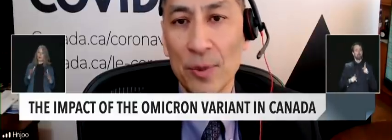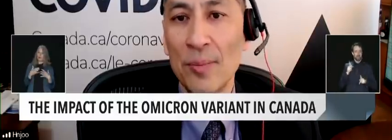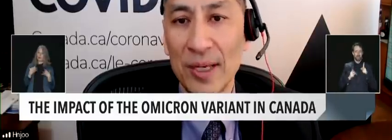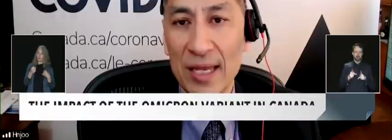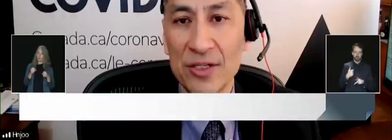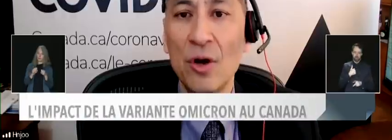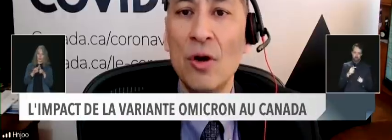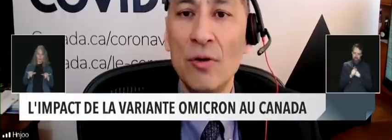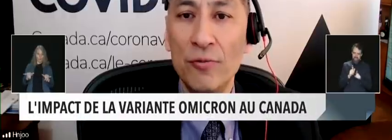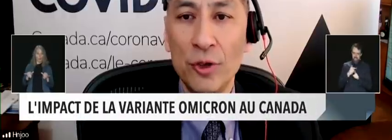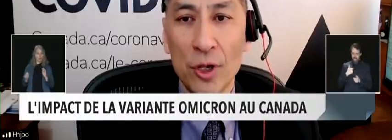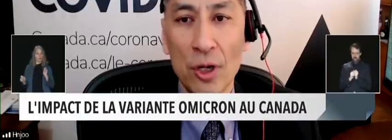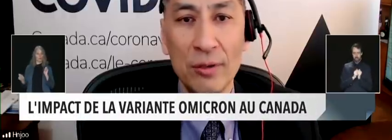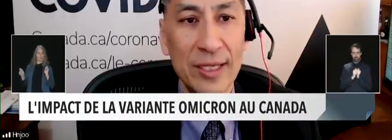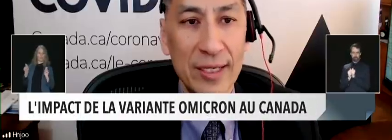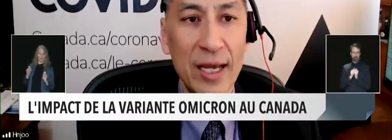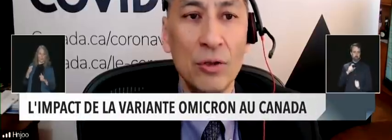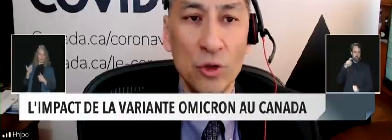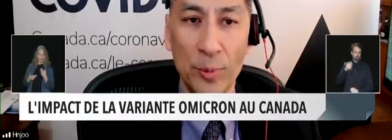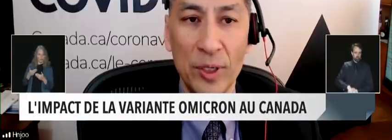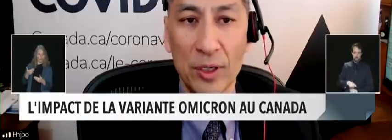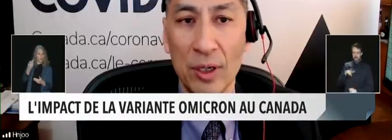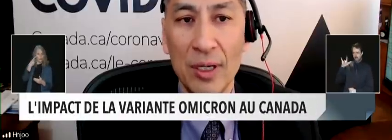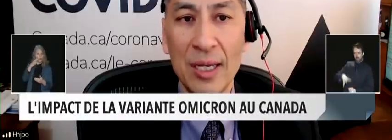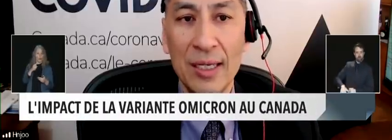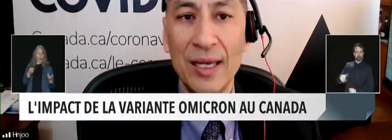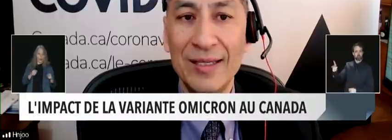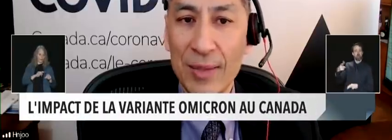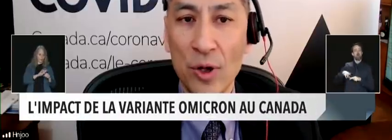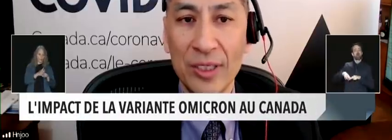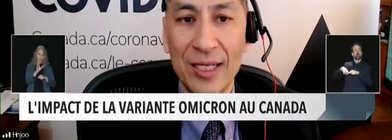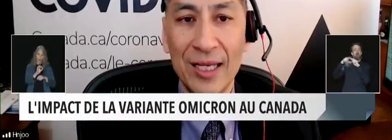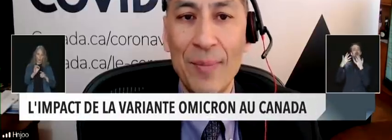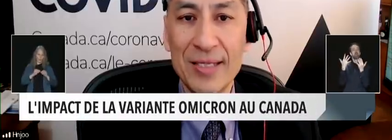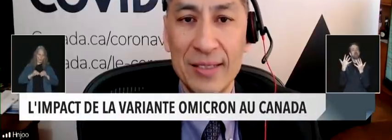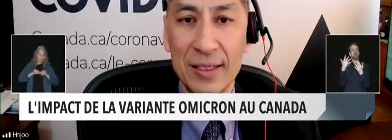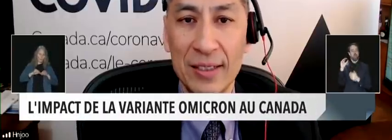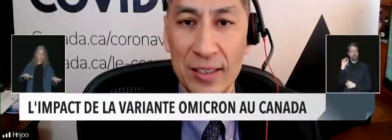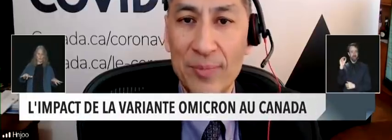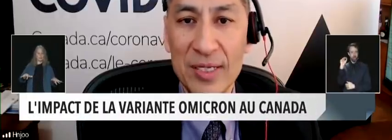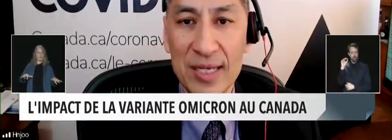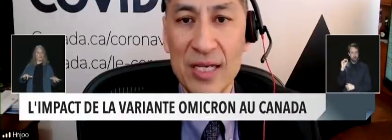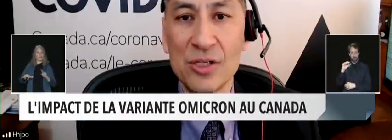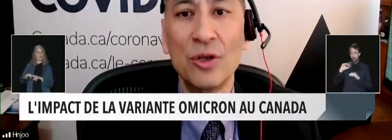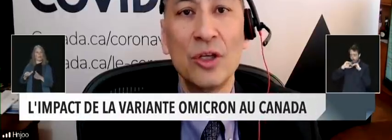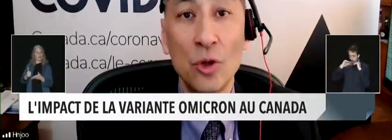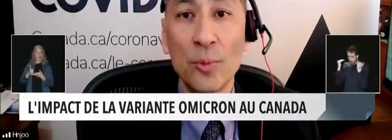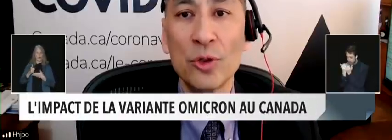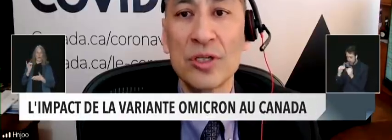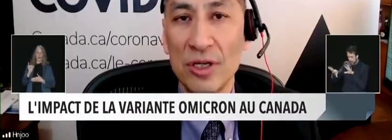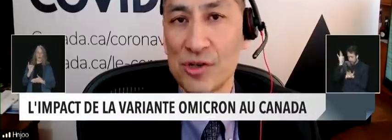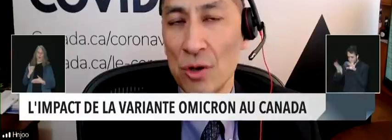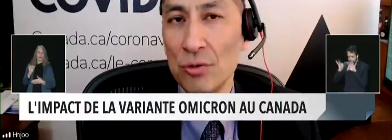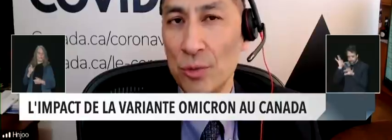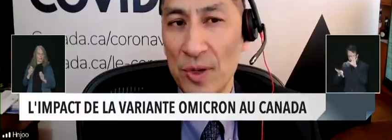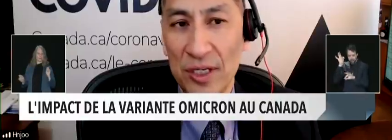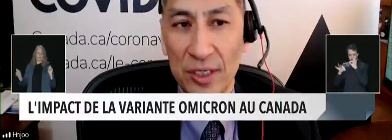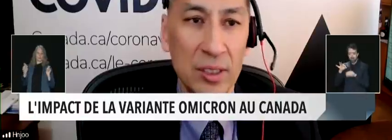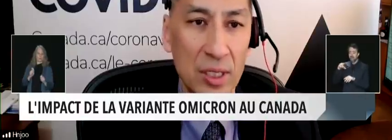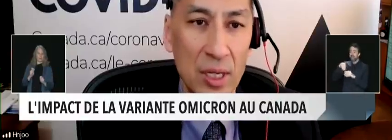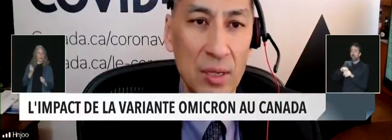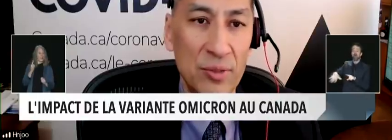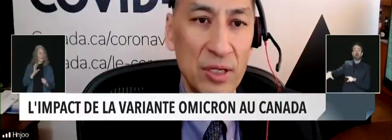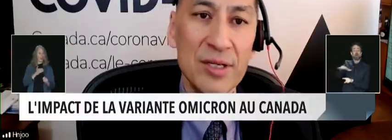'adapter face à la propagation fulgurante des cas d'Omicron qui a débordé la capacité de dépistage dans de nombreuses